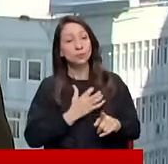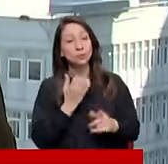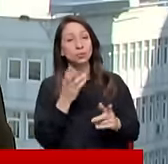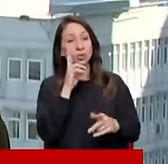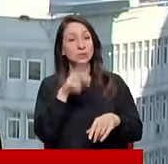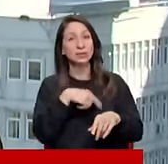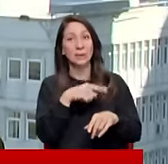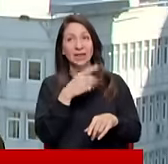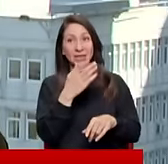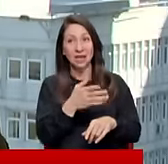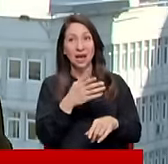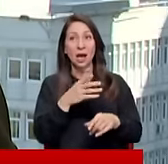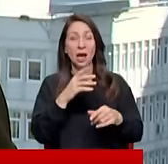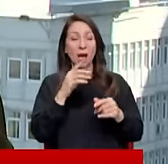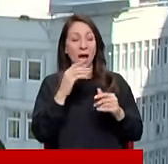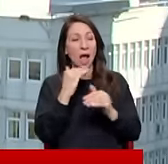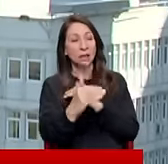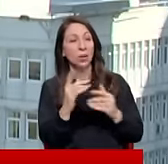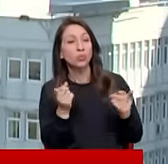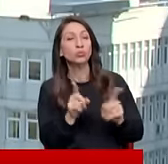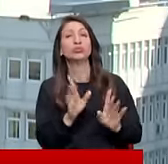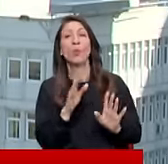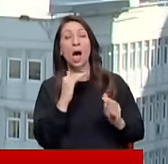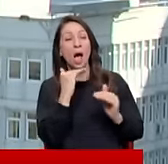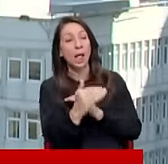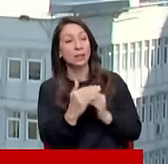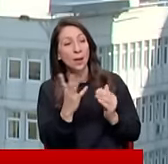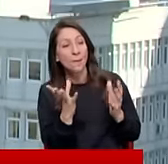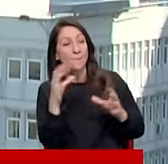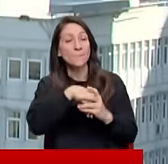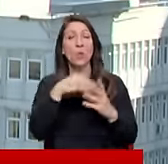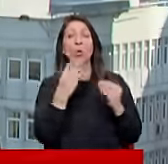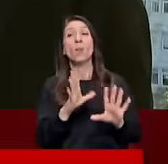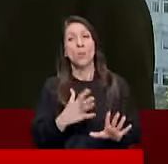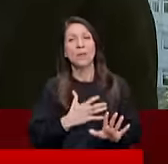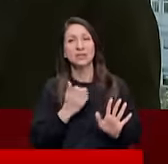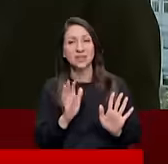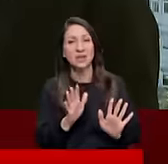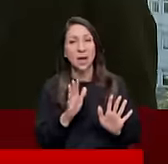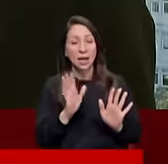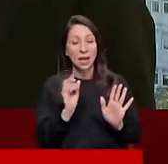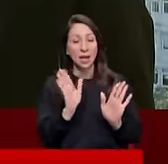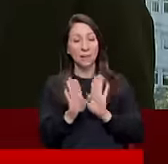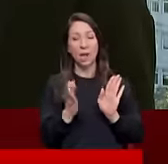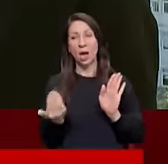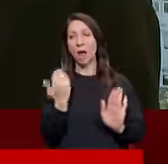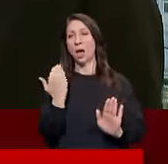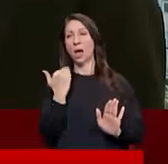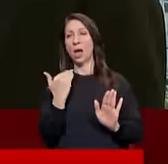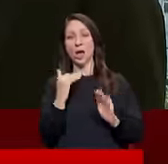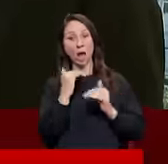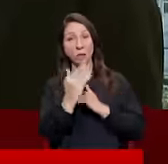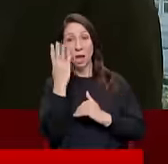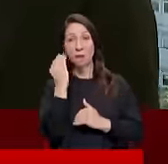son zamanlarda halkla beraber olamıyorlar. Onlarla beraber bütünleşemiyorlar maalesef. Yani kapalı kapılar ardında halkı